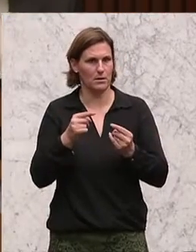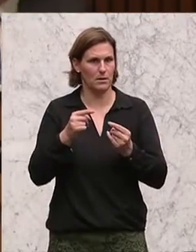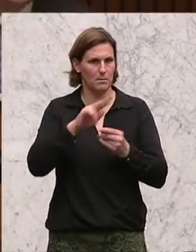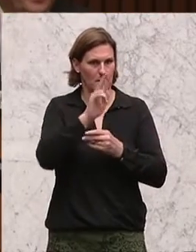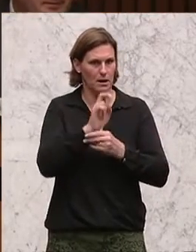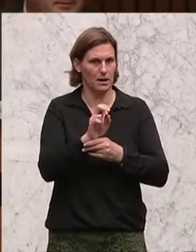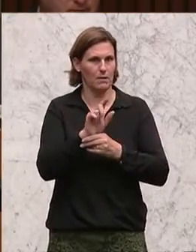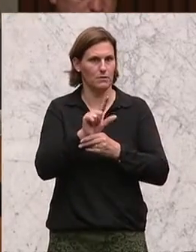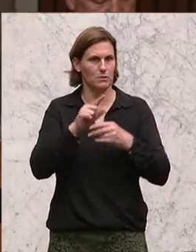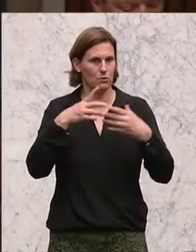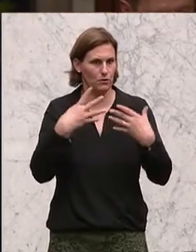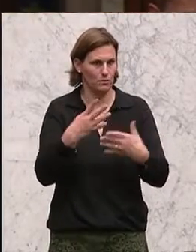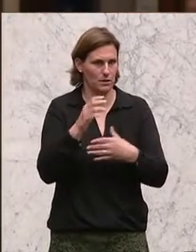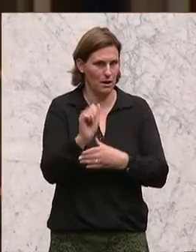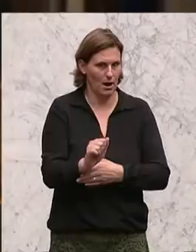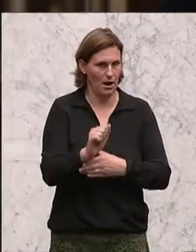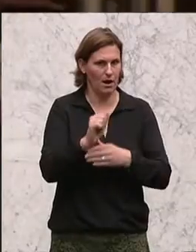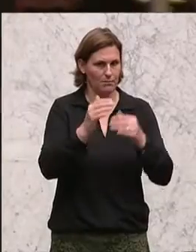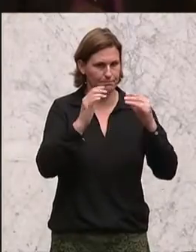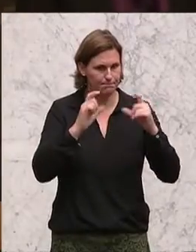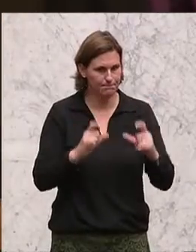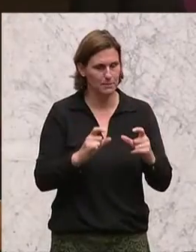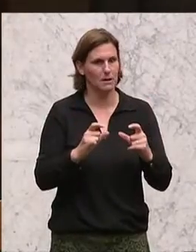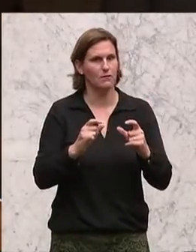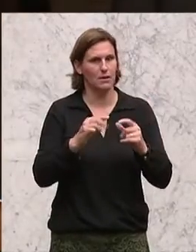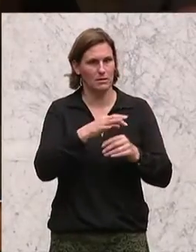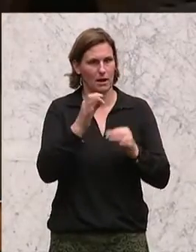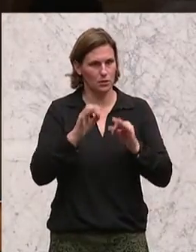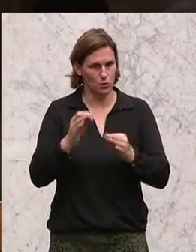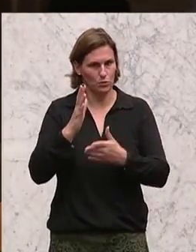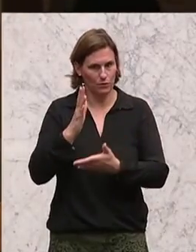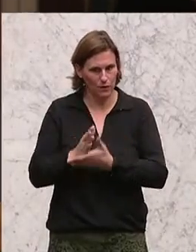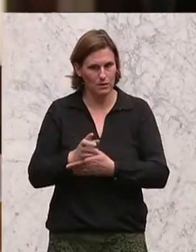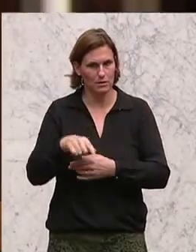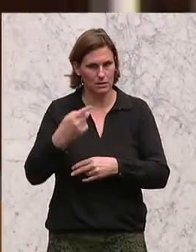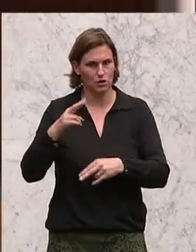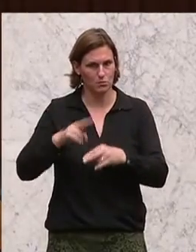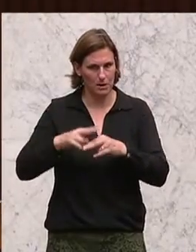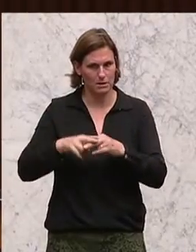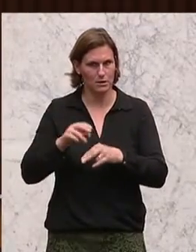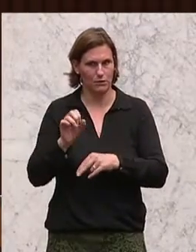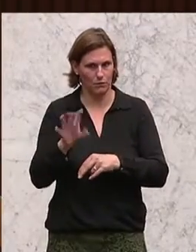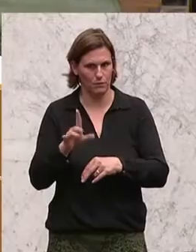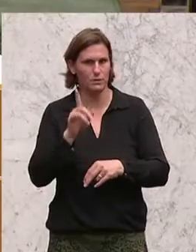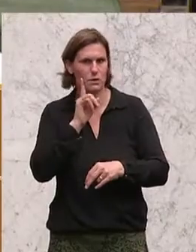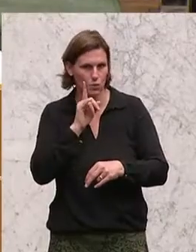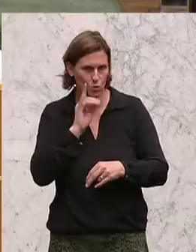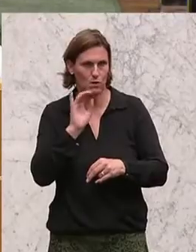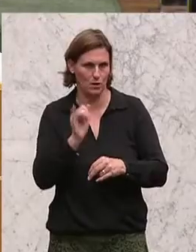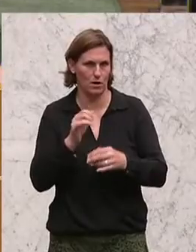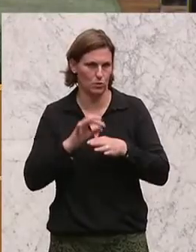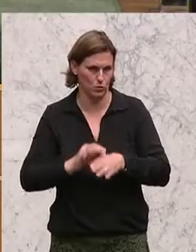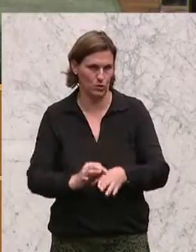Erster Redner dieser Kurzdebatte wird der freiheitliche Günter Kompitsch sein. Jedoch spätestens um 15 Uhr